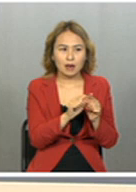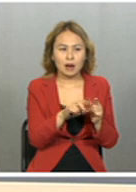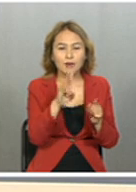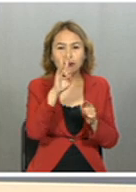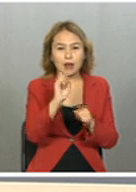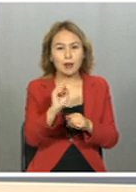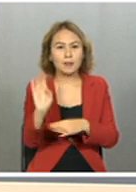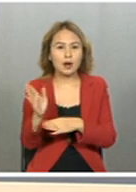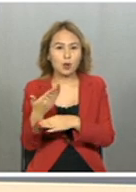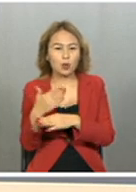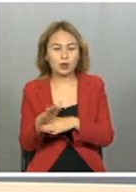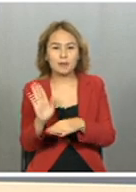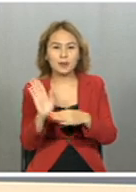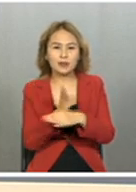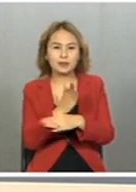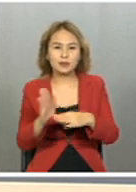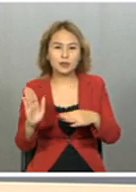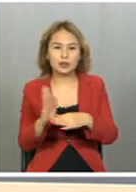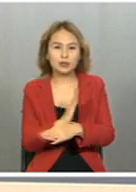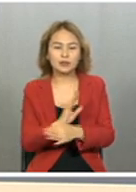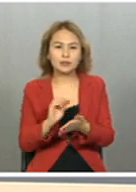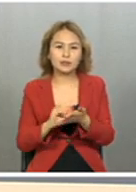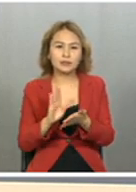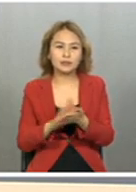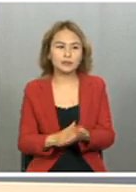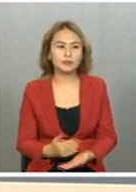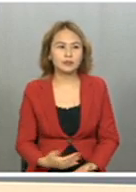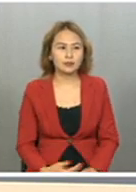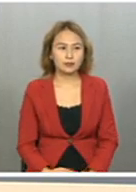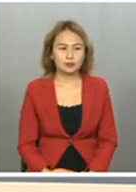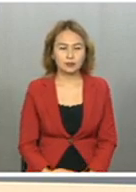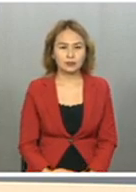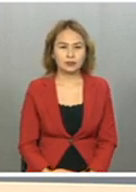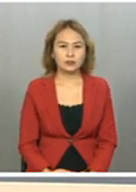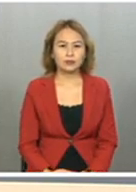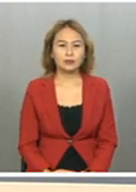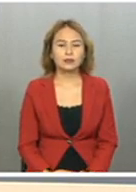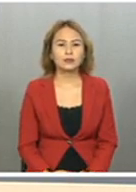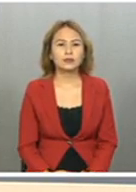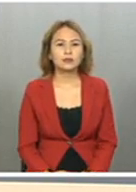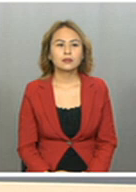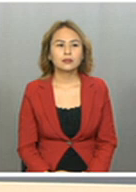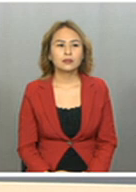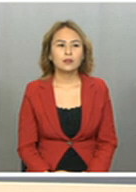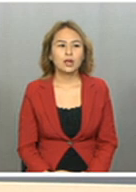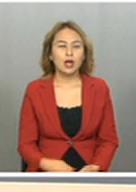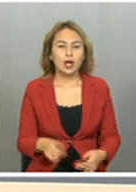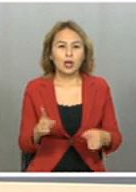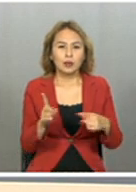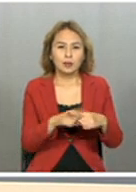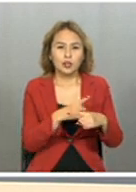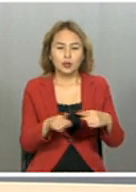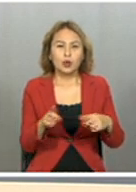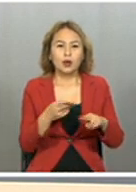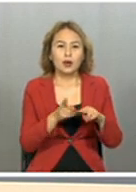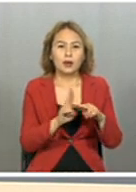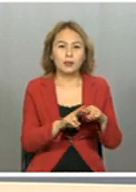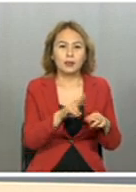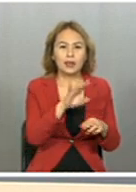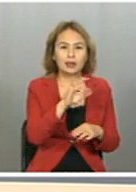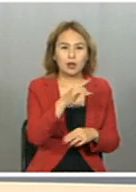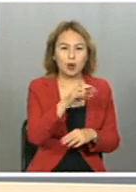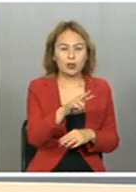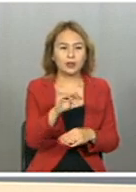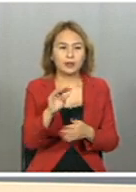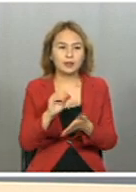прогулку предлог «на» пишется раздельно со словом. Между предлогом и словом можно